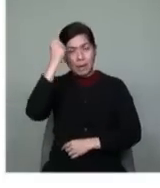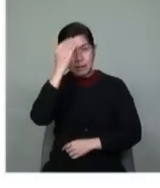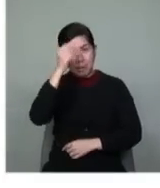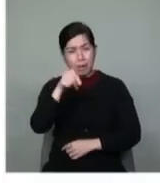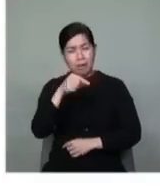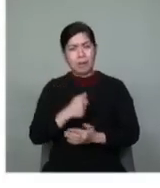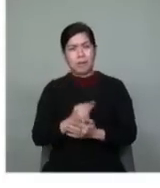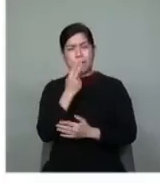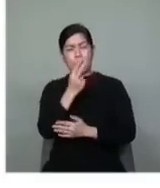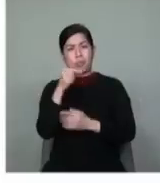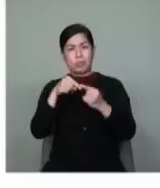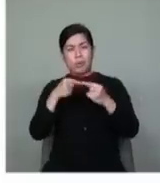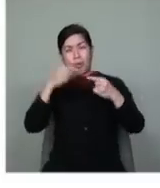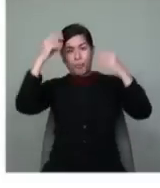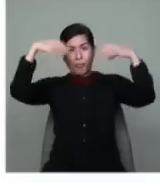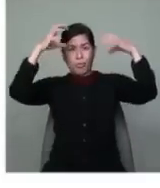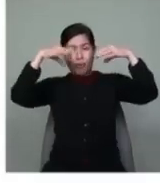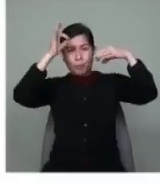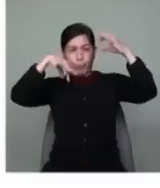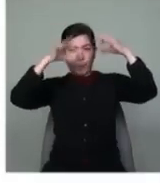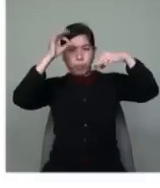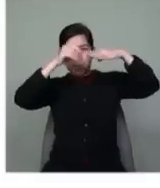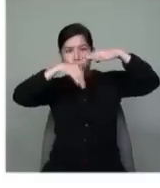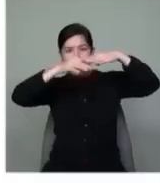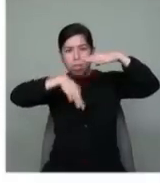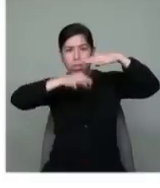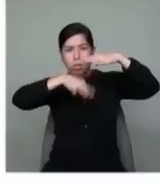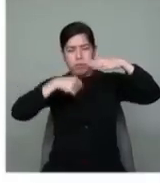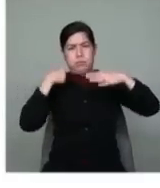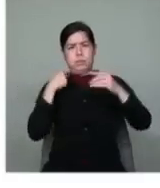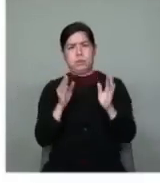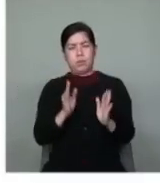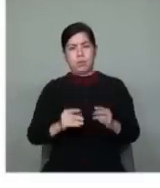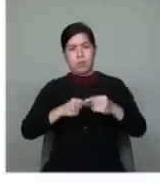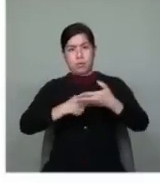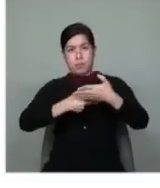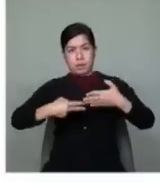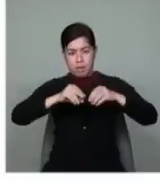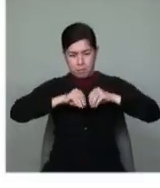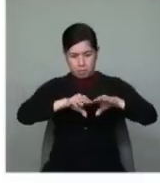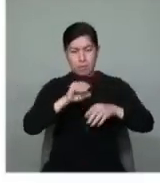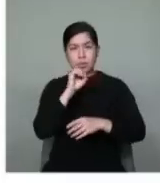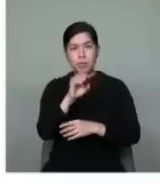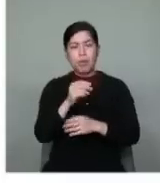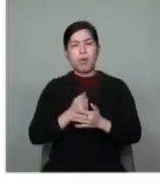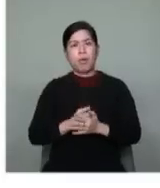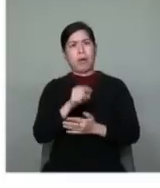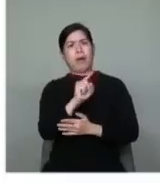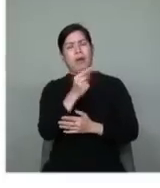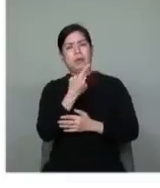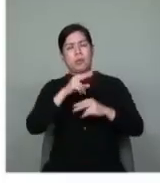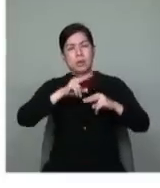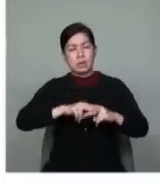น้ำฝนหยดลงมาจากหลังคารถค่ะมีคนเข้าไปแสดงความคิดเห็นกันเยอะเลยว่านั่งรถประจำทางปรับอาก